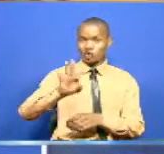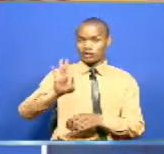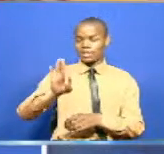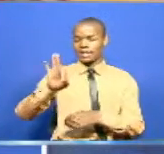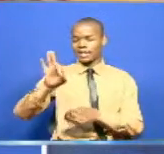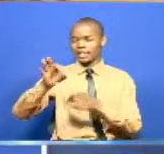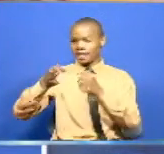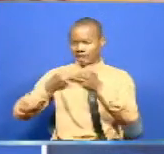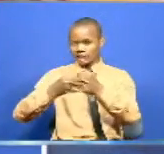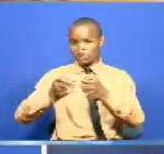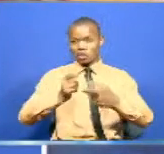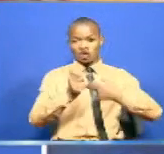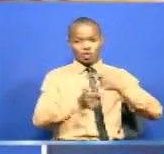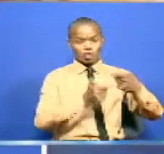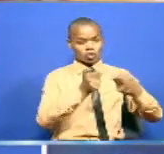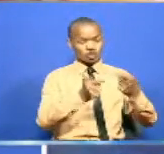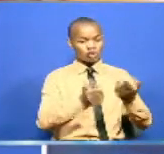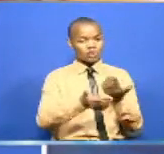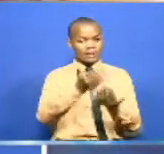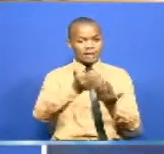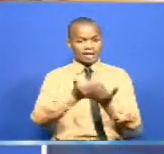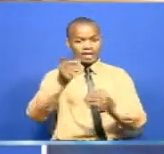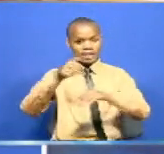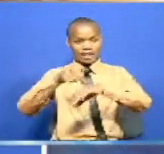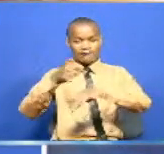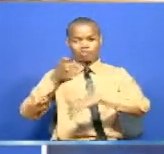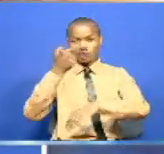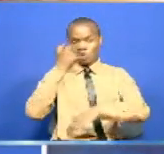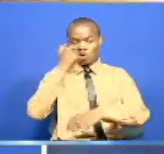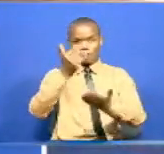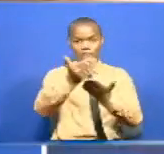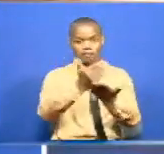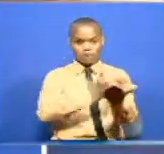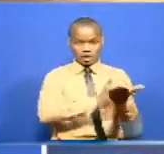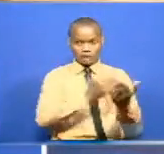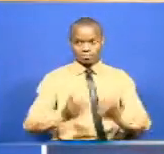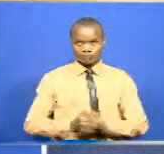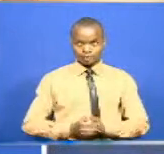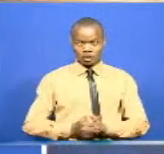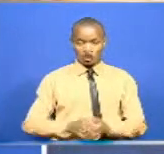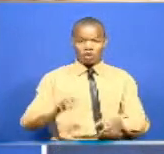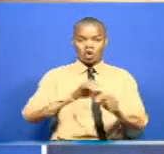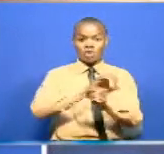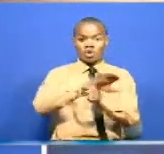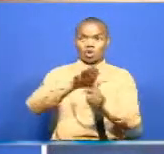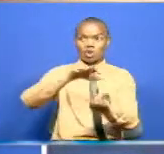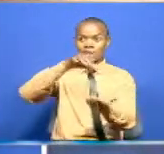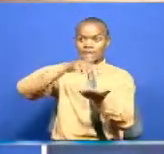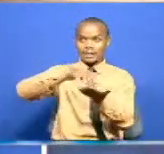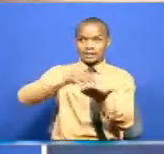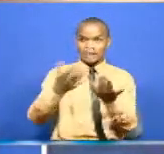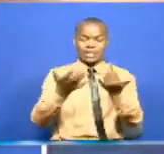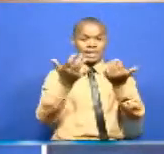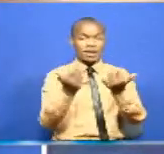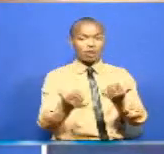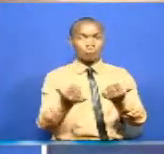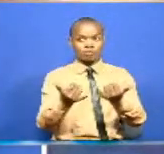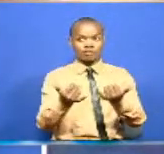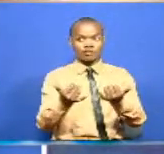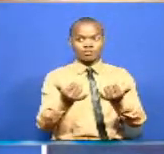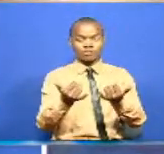3238 wanaendelea kupokea utunzi wa nyumbani. Jumla ya maambukizi ya COVID-19 humu nchini kufikia sasa